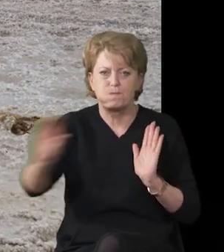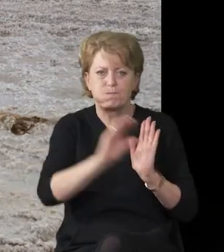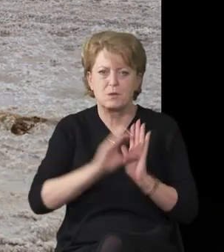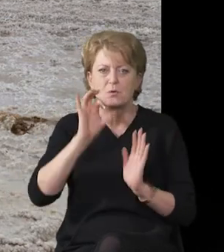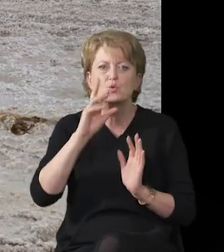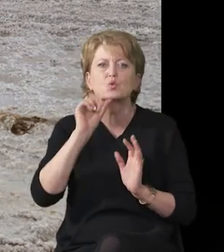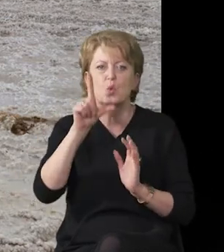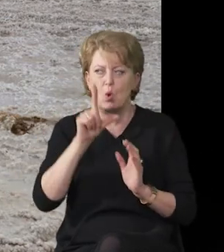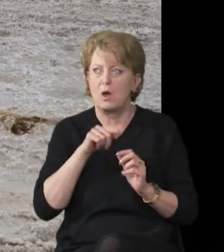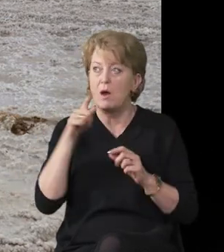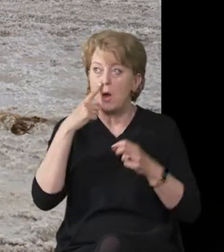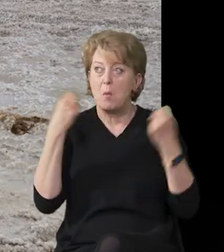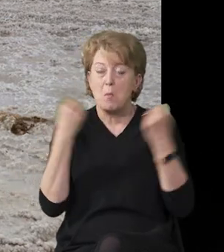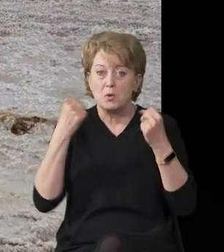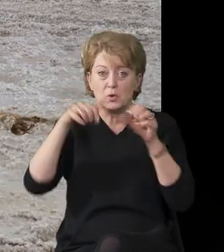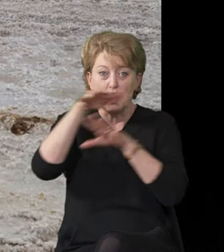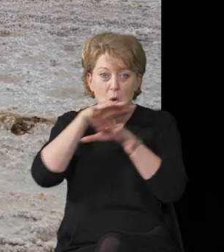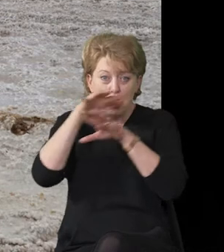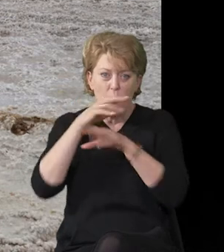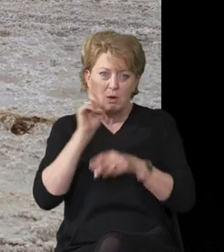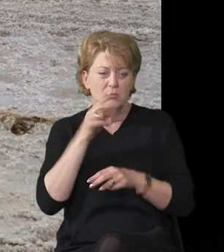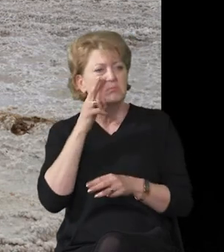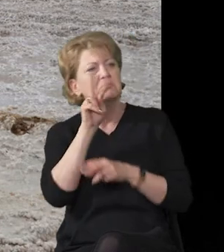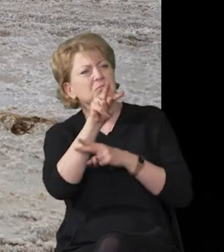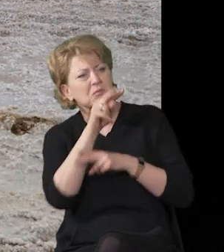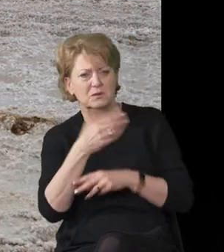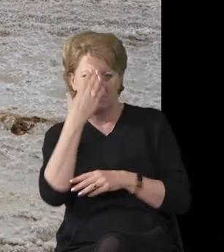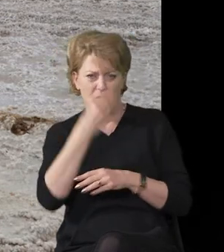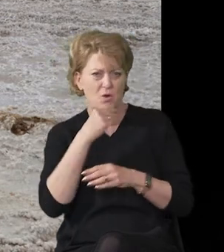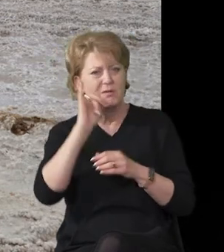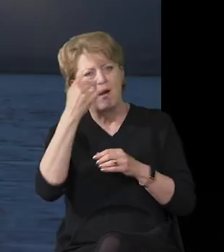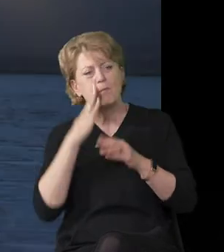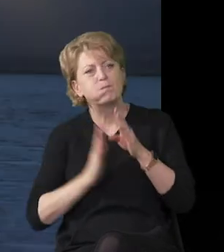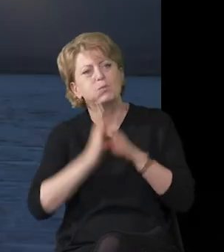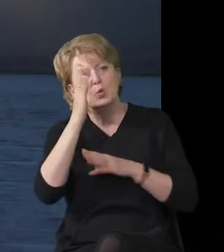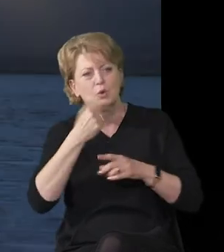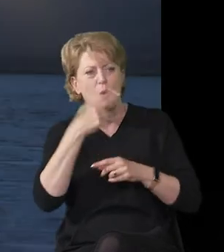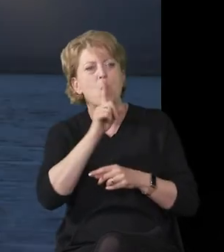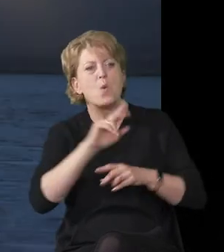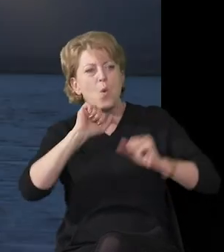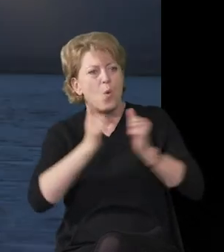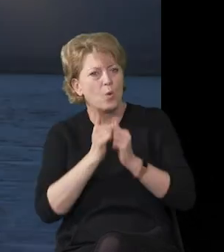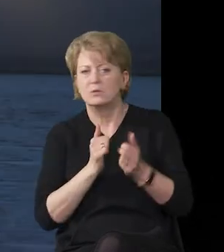wygląda to jak jakieś pole lodowe gdzieś na północy Europy czy Syberii, ale to jest sól.